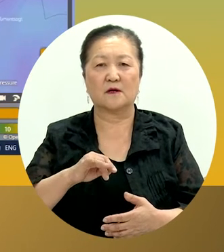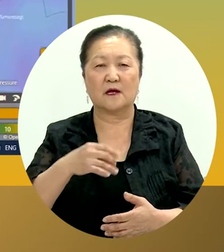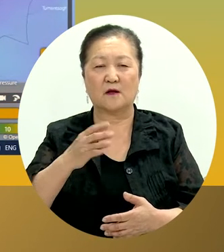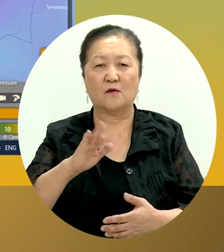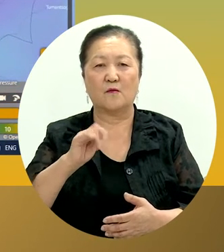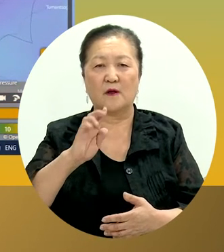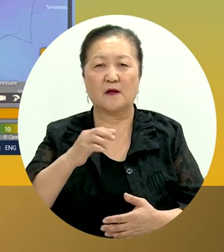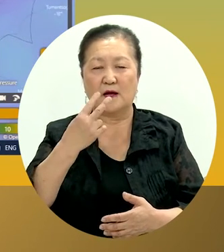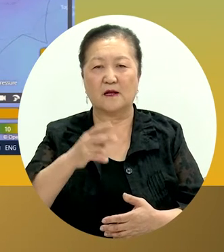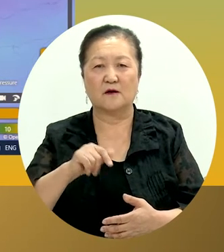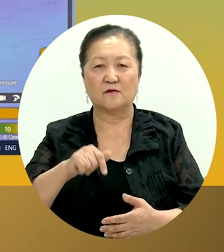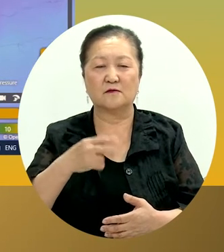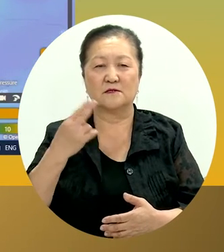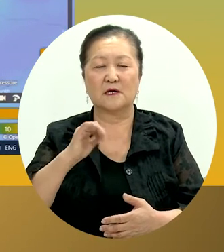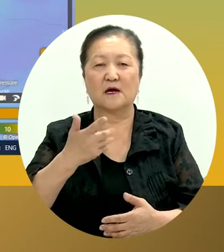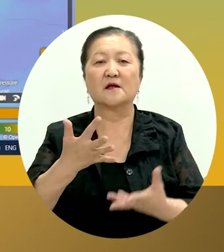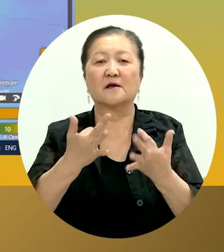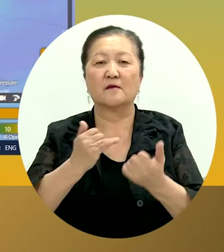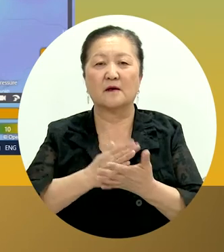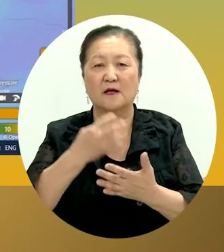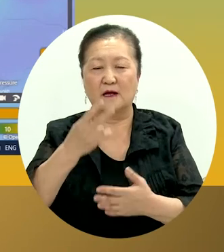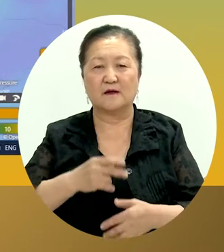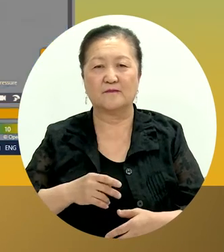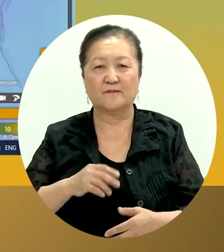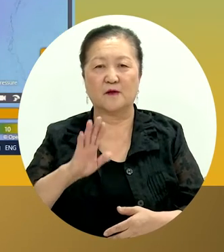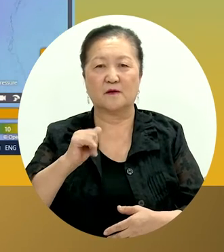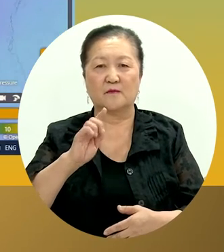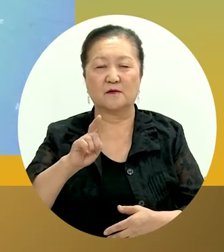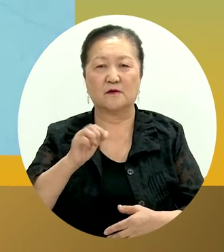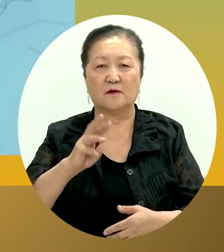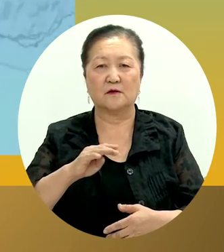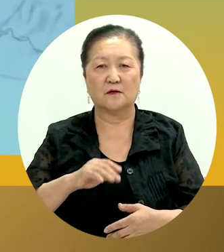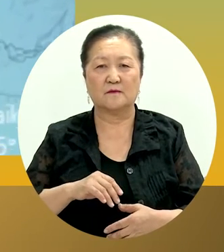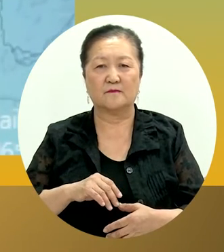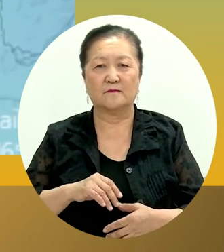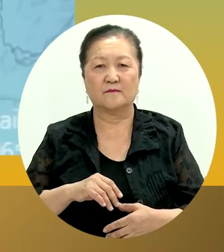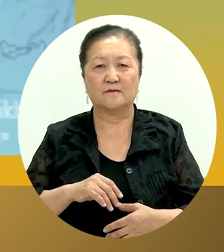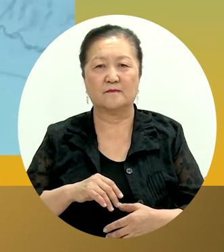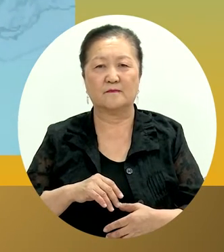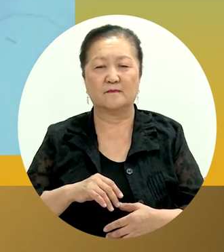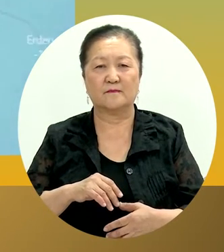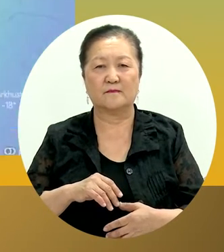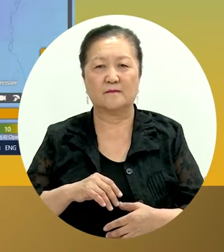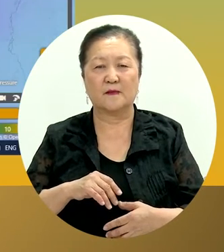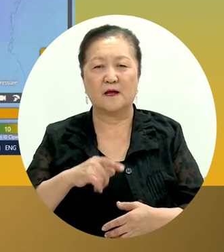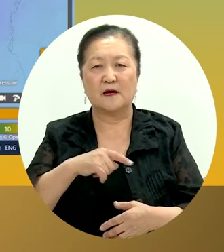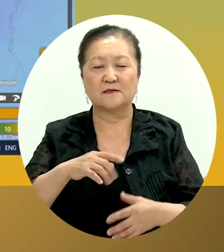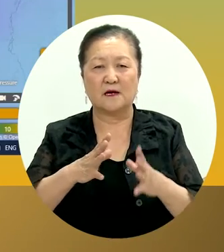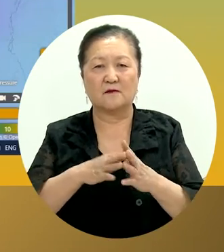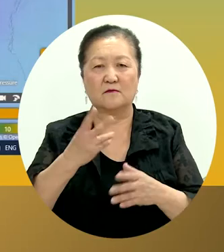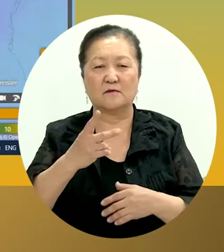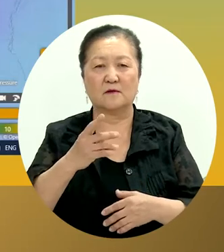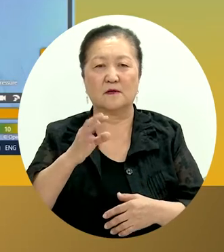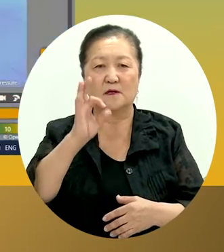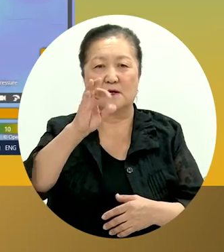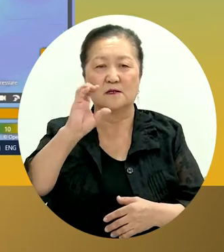хотынхаа температурыг харъя л да. Өнөөдрийн цаг агаар хэд байна тий. За тэгэхээр Улаанбаатар хот маань Цельсийн 14 градус, хас 14